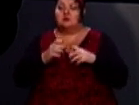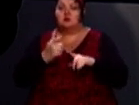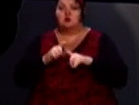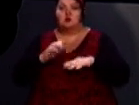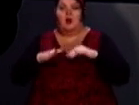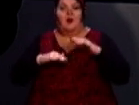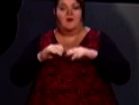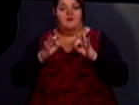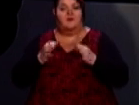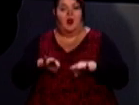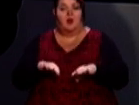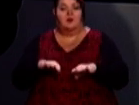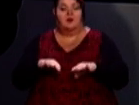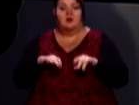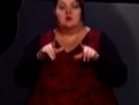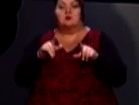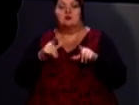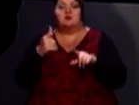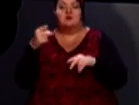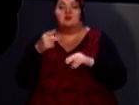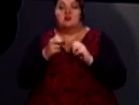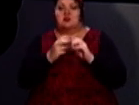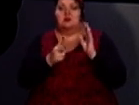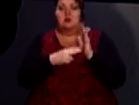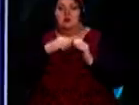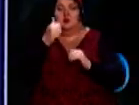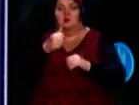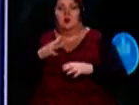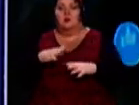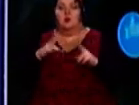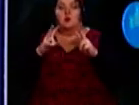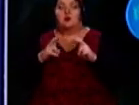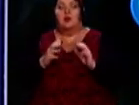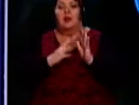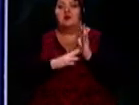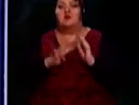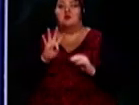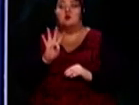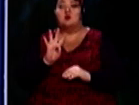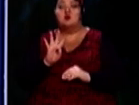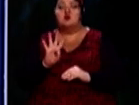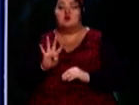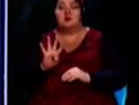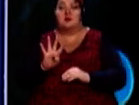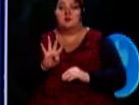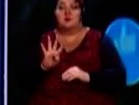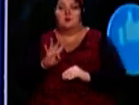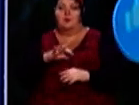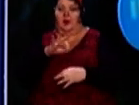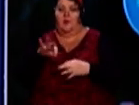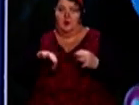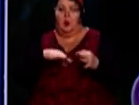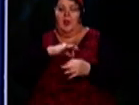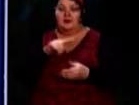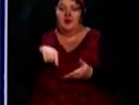Ну, до прикладу, в 2017 році було розглянуто загалом 94 проєкти